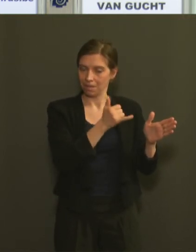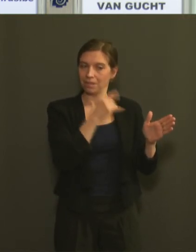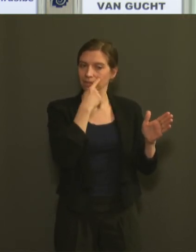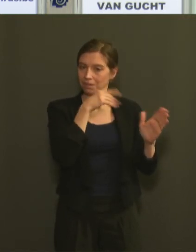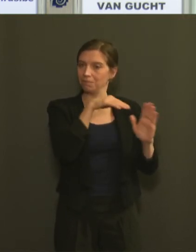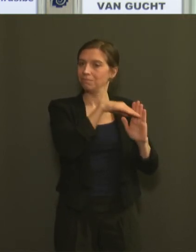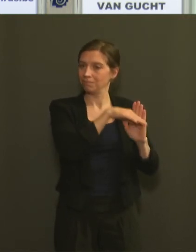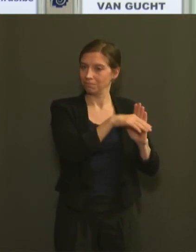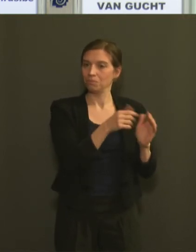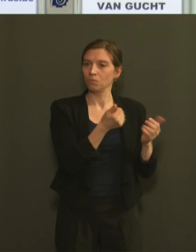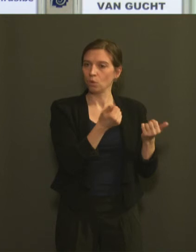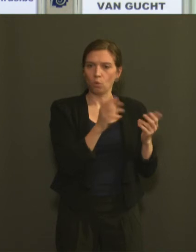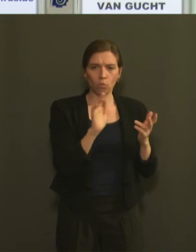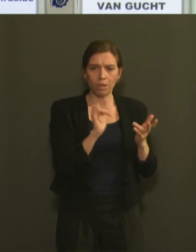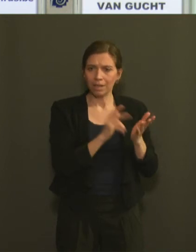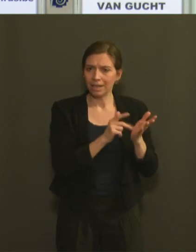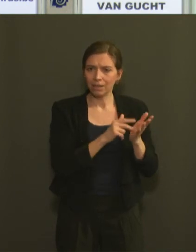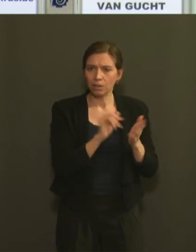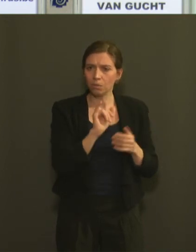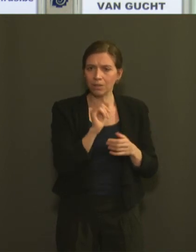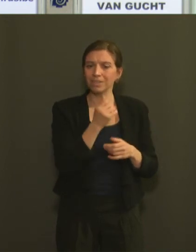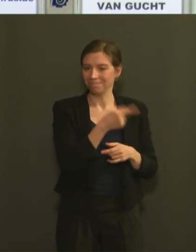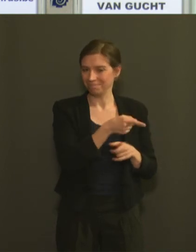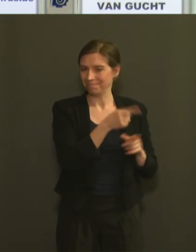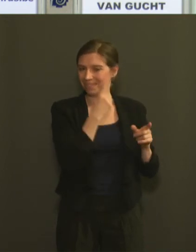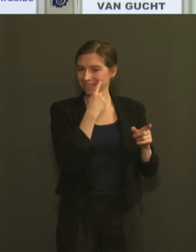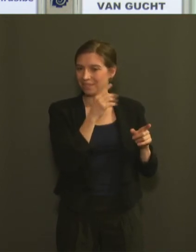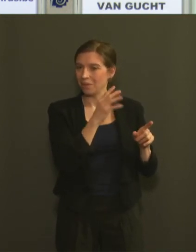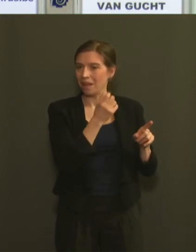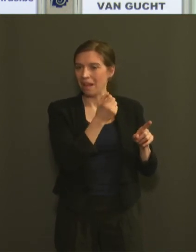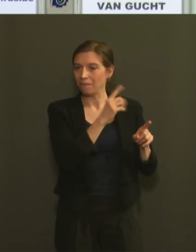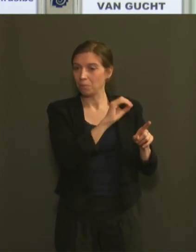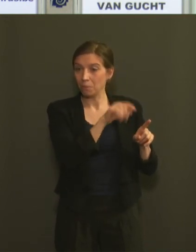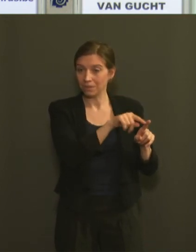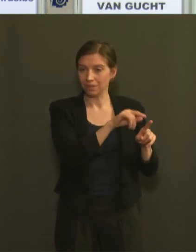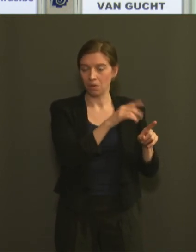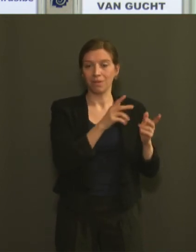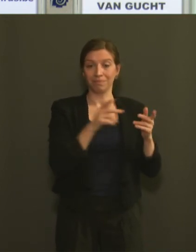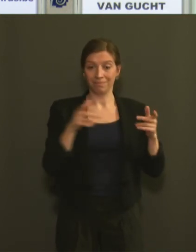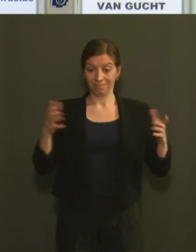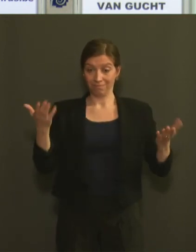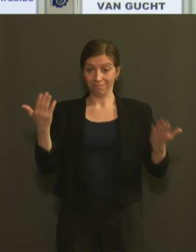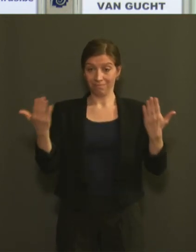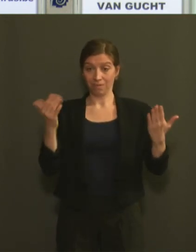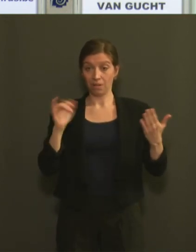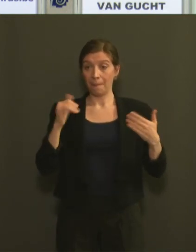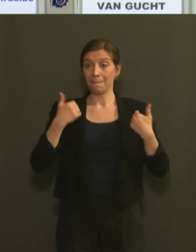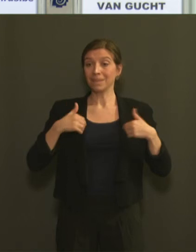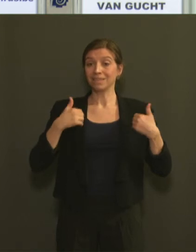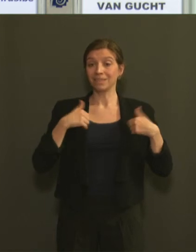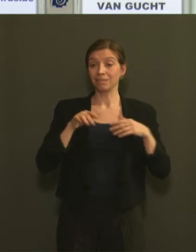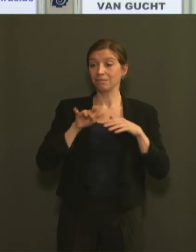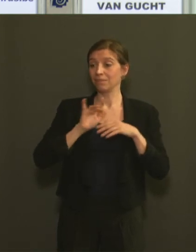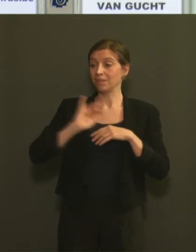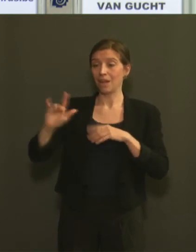la route vers le stade ids dandine strom 20 min